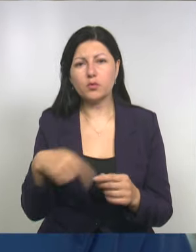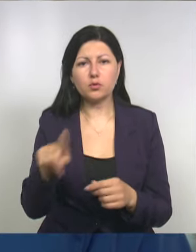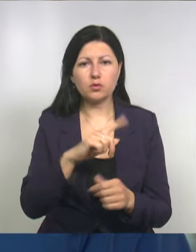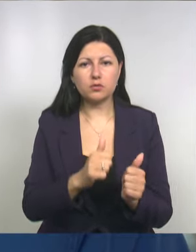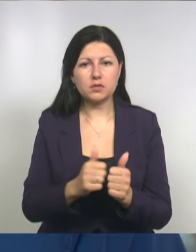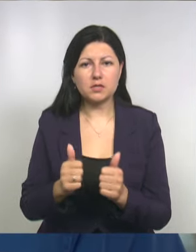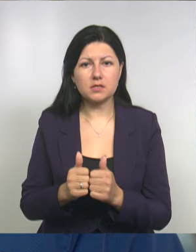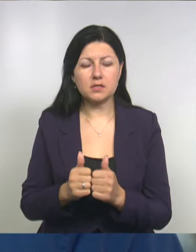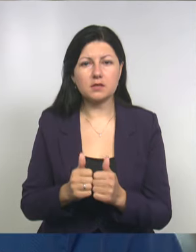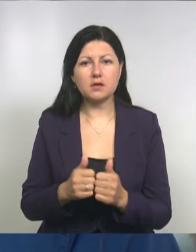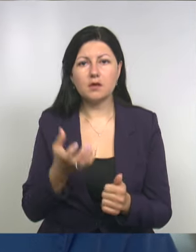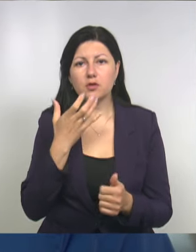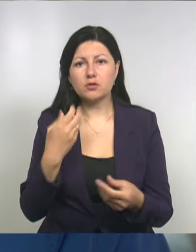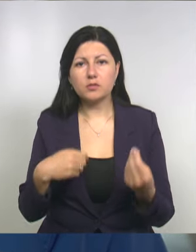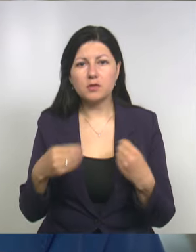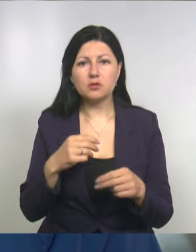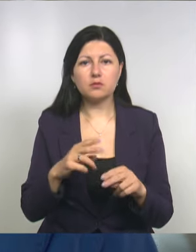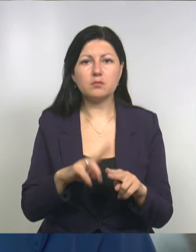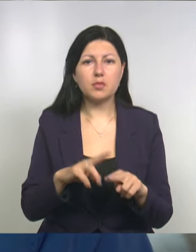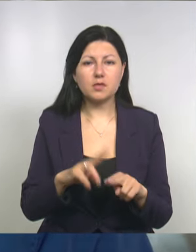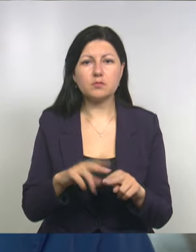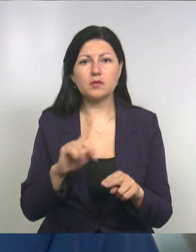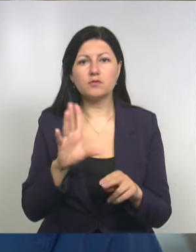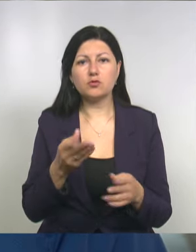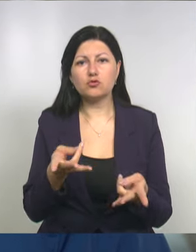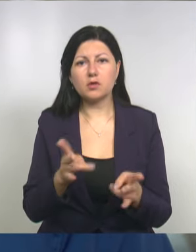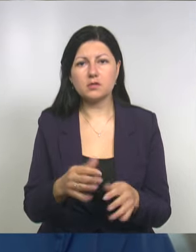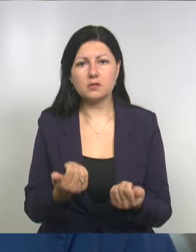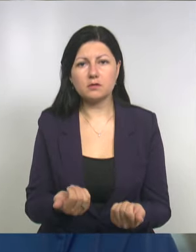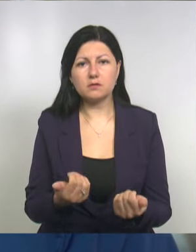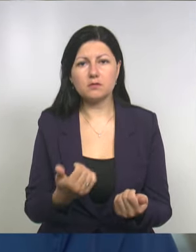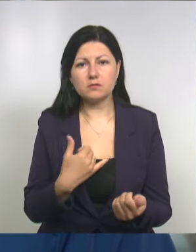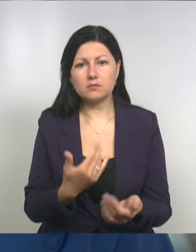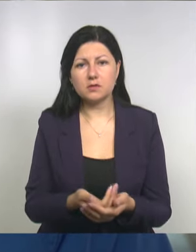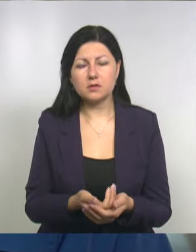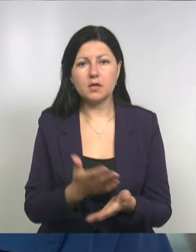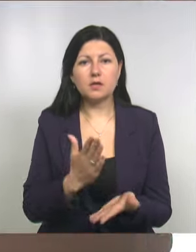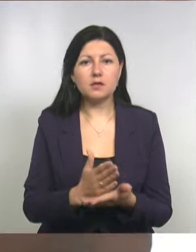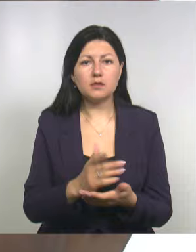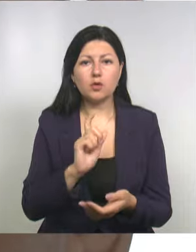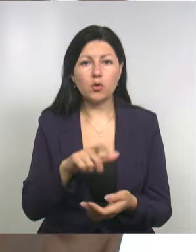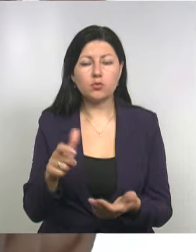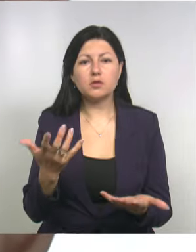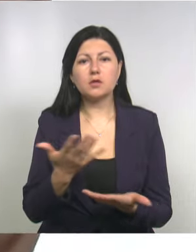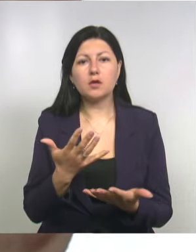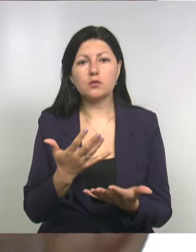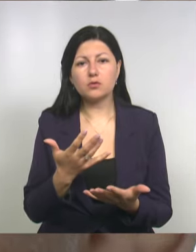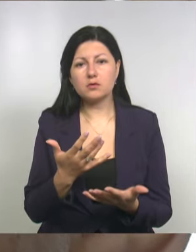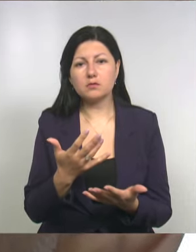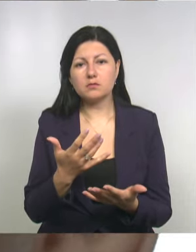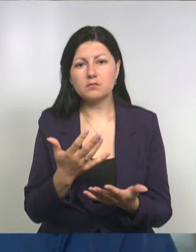соседей. Верхняя одежда, да, паспорт, все, что у них осталось на данный момент. Есть люди, которые лишились